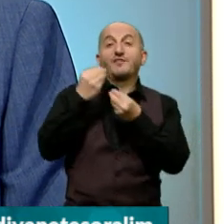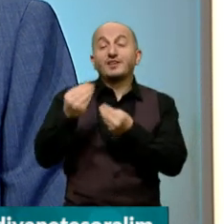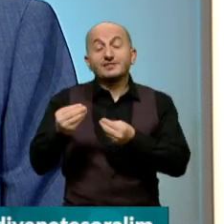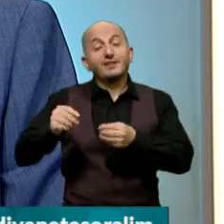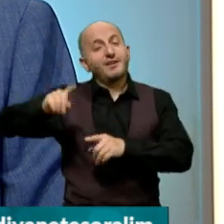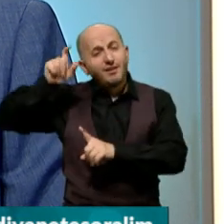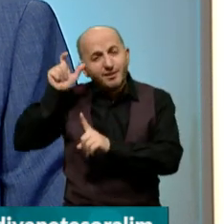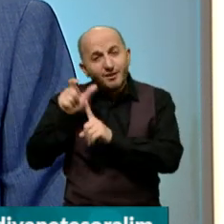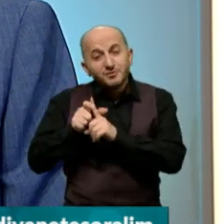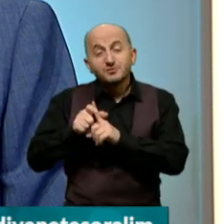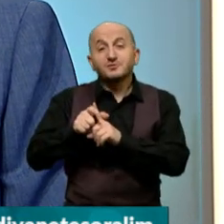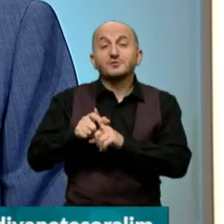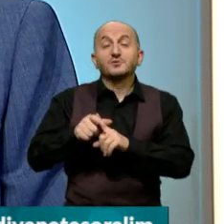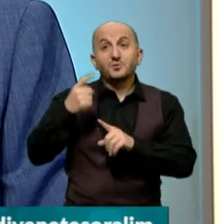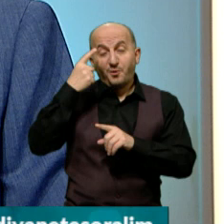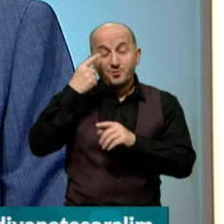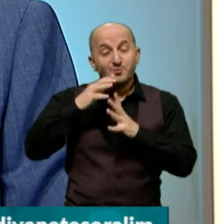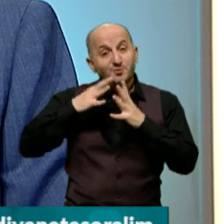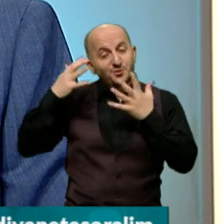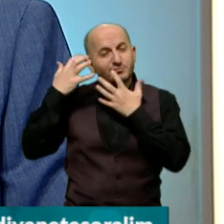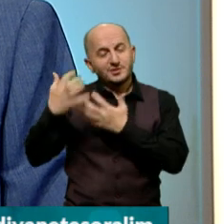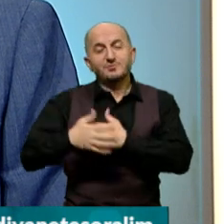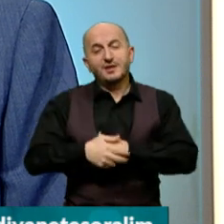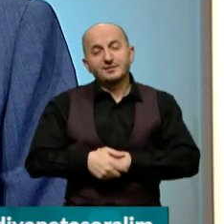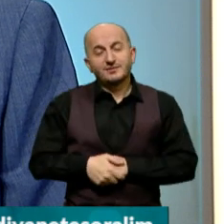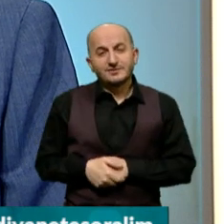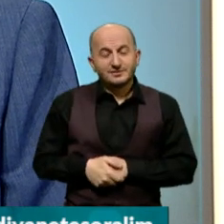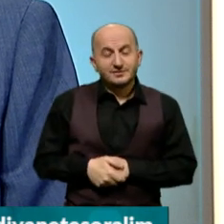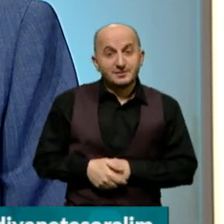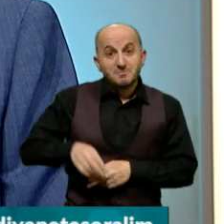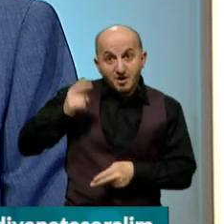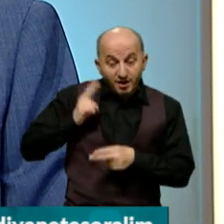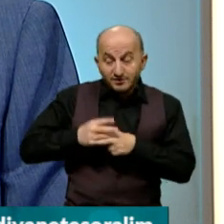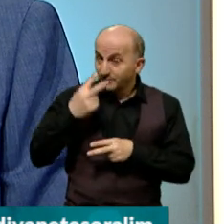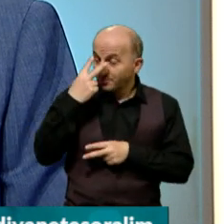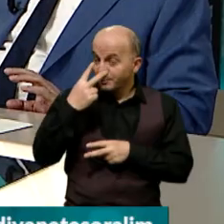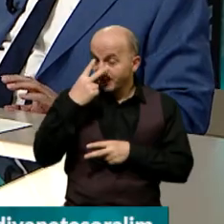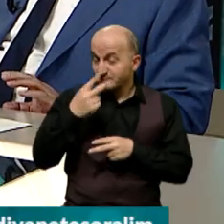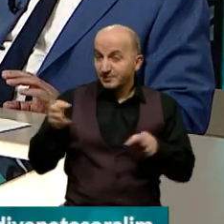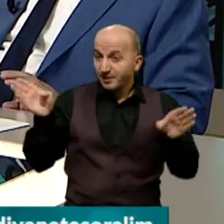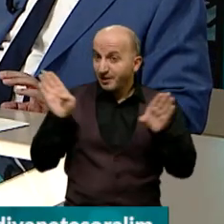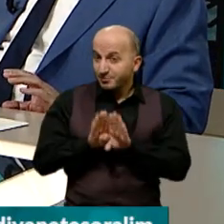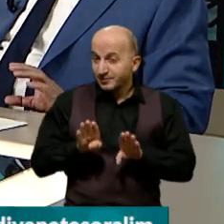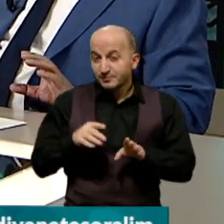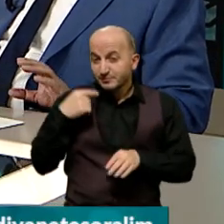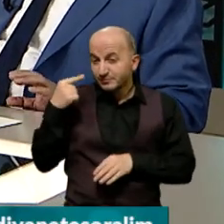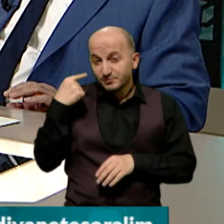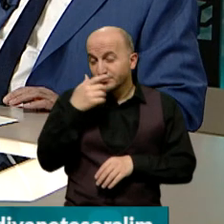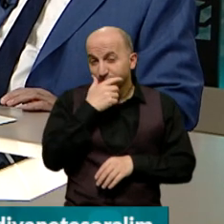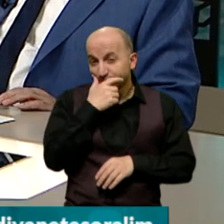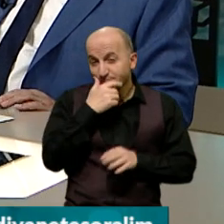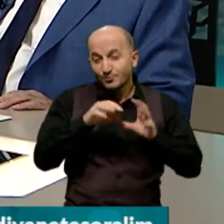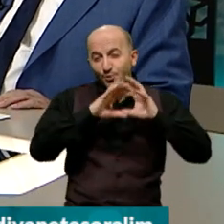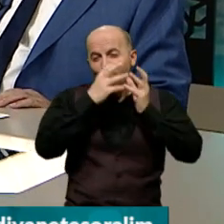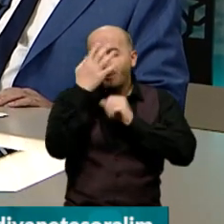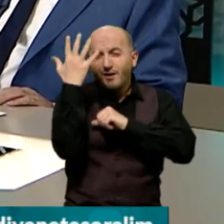korusun, göz ne büyük nimet. Değil mi hocam? Bir anda gözümüzün, gözlerimizin hakikaten bir anda dünyamızın